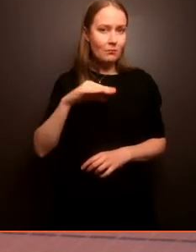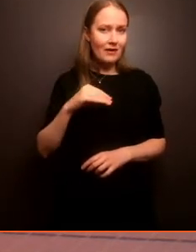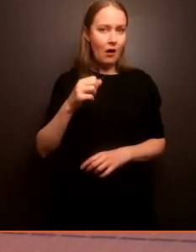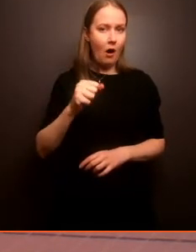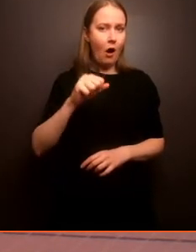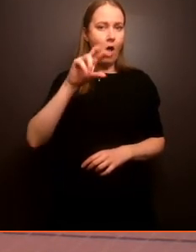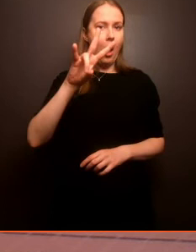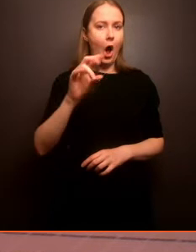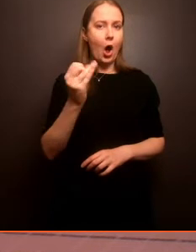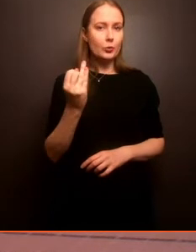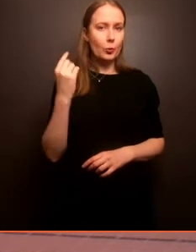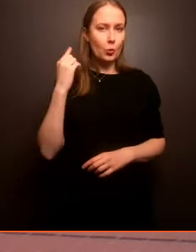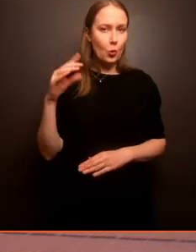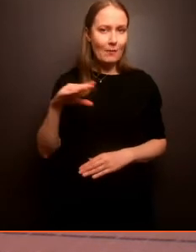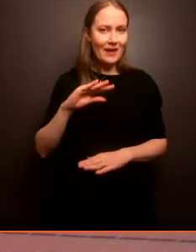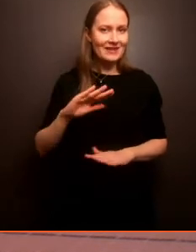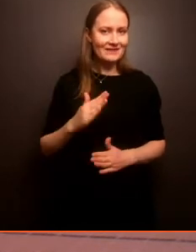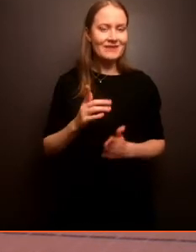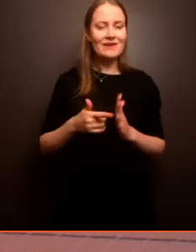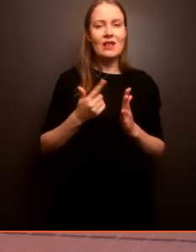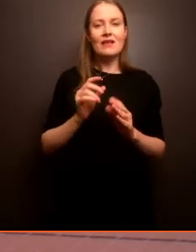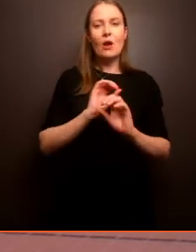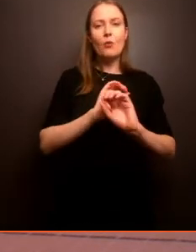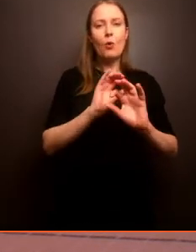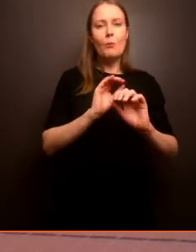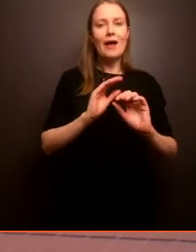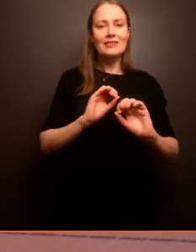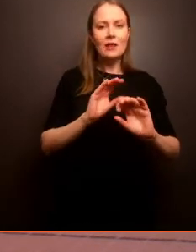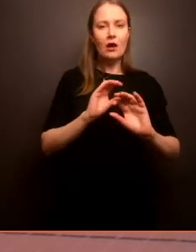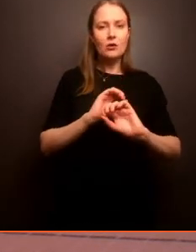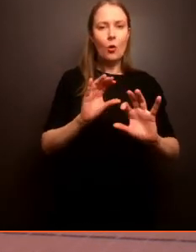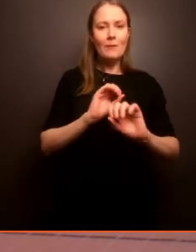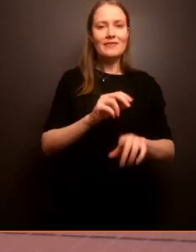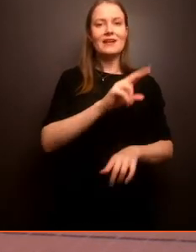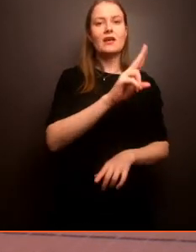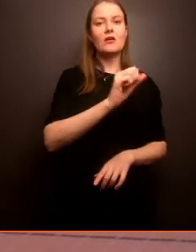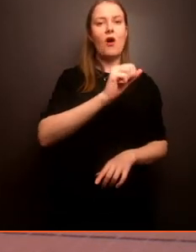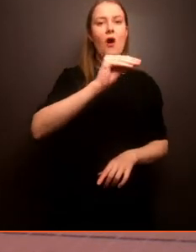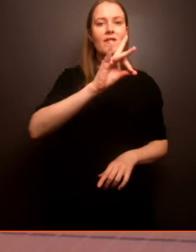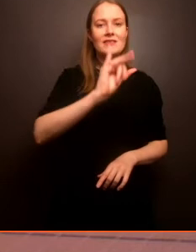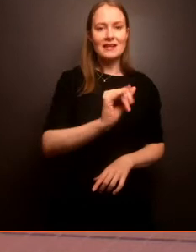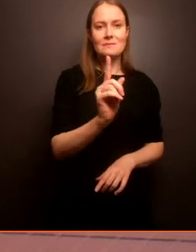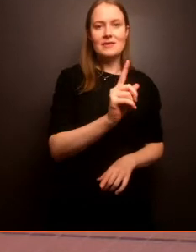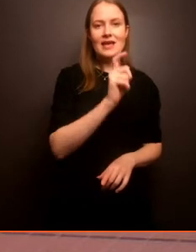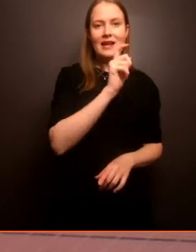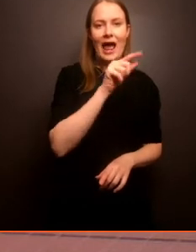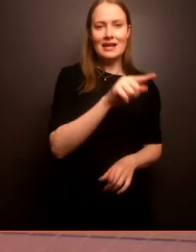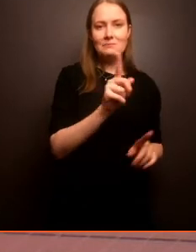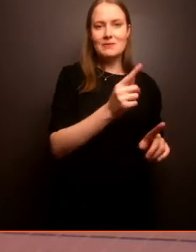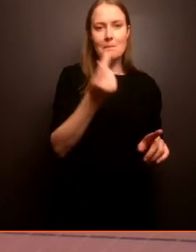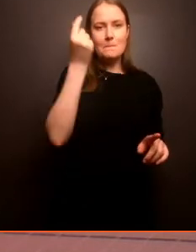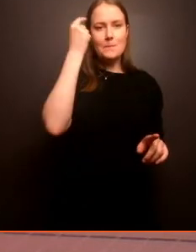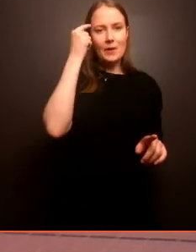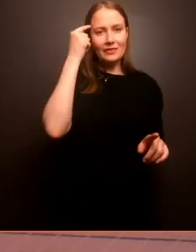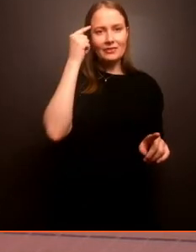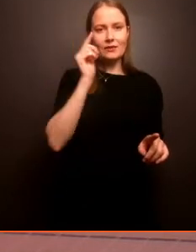on kuuldel, väikene võibolla kõigepealt kommentaar selle osas, mida Kadri siin rääkis, mis mõtteid